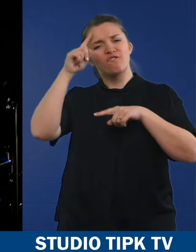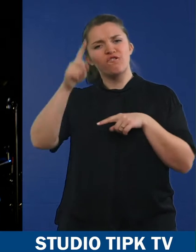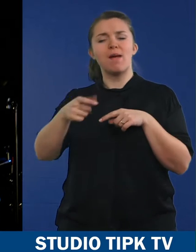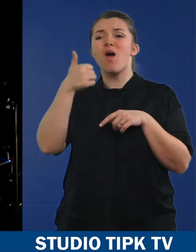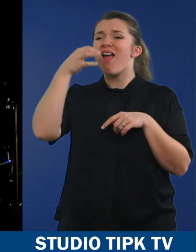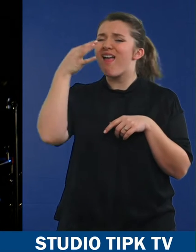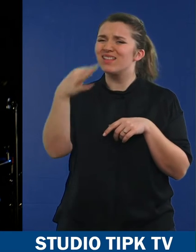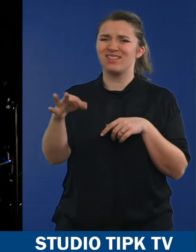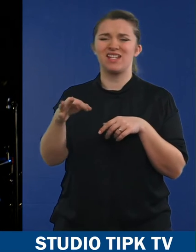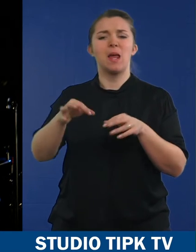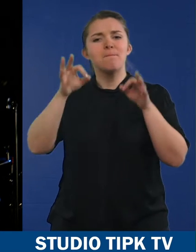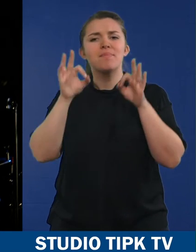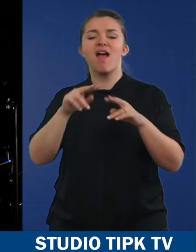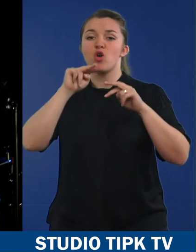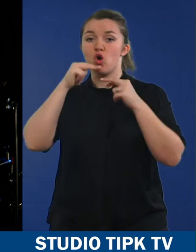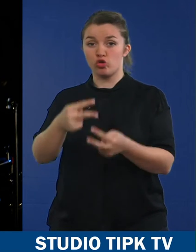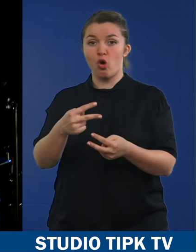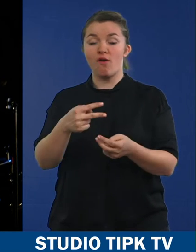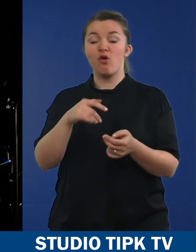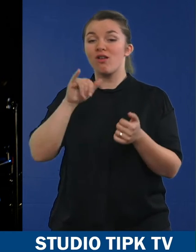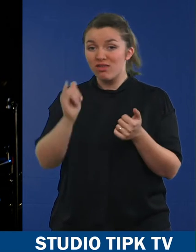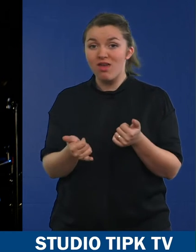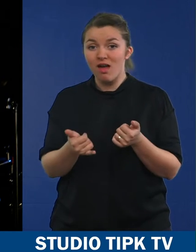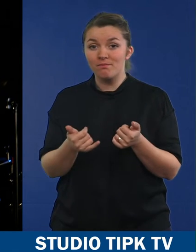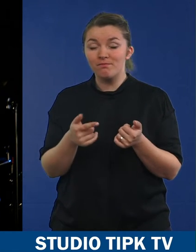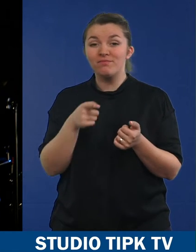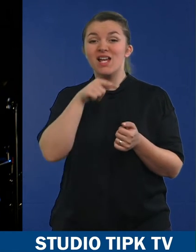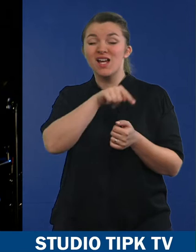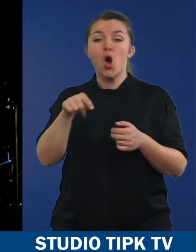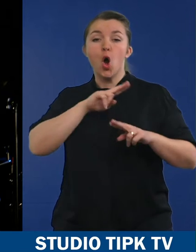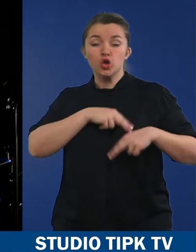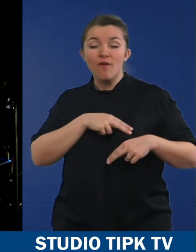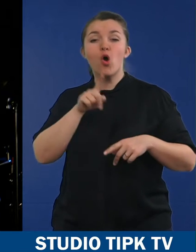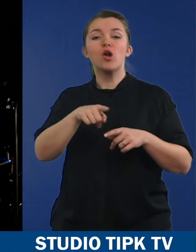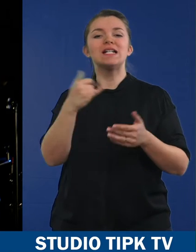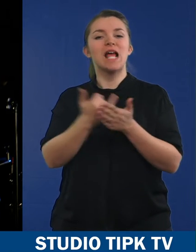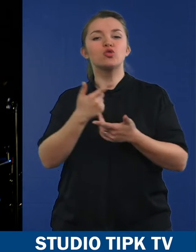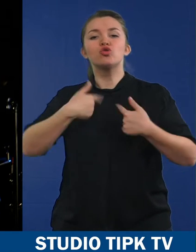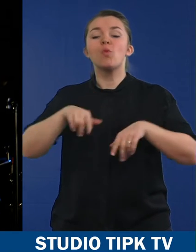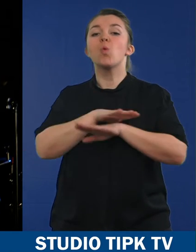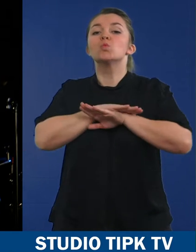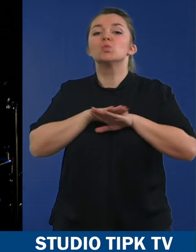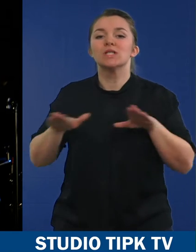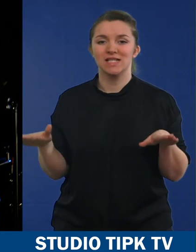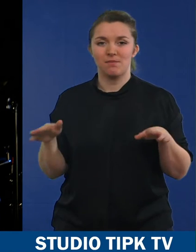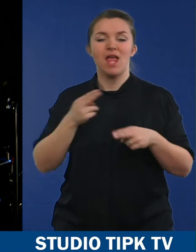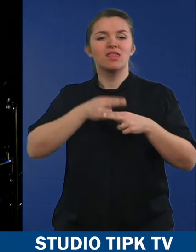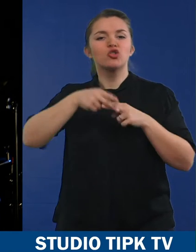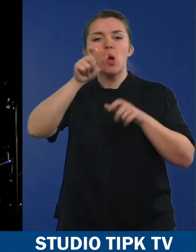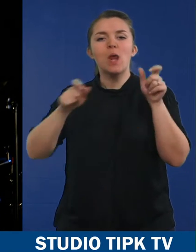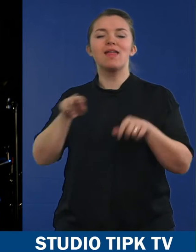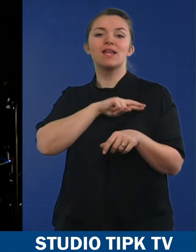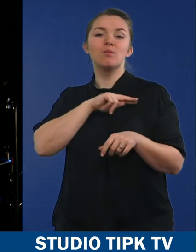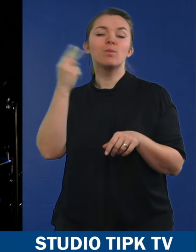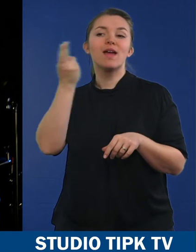so edini pravi odgovor glasi. Zaslužni in odgovorni smo mi vsi, državljani